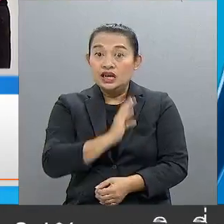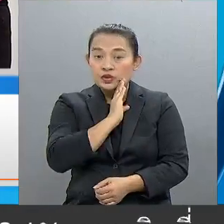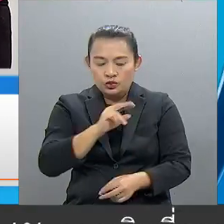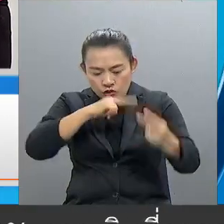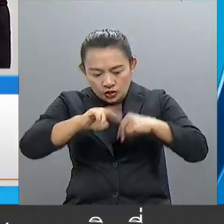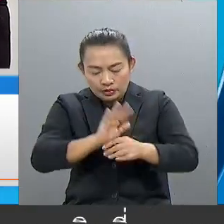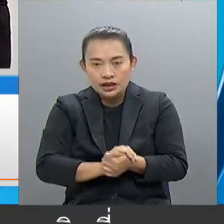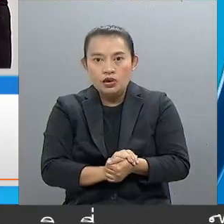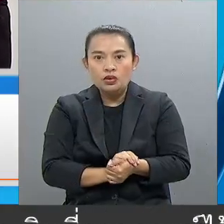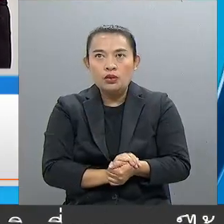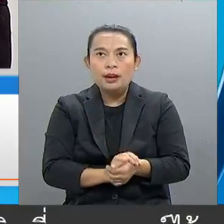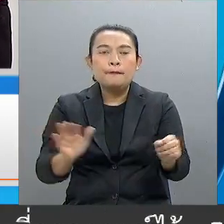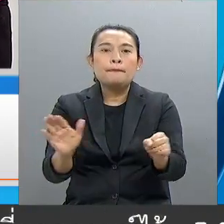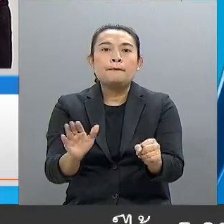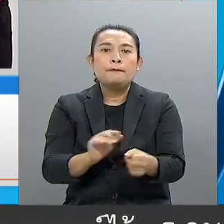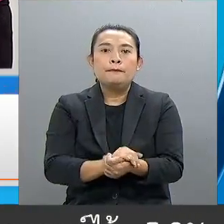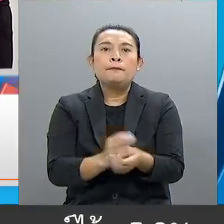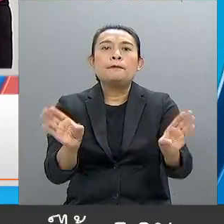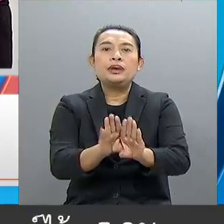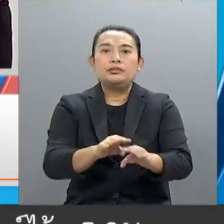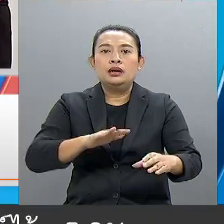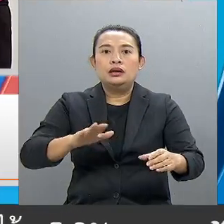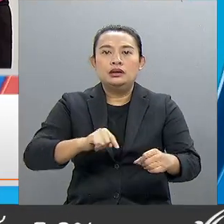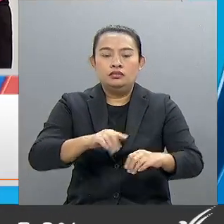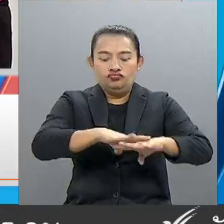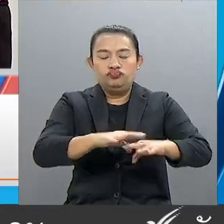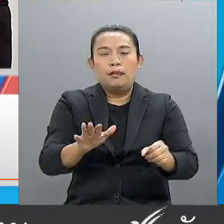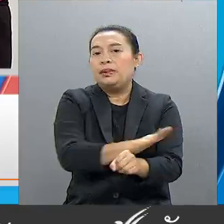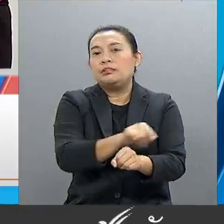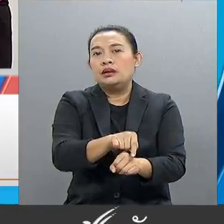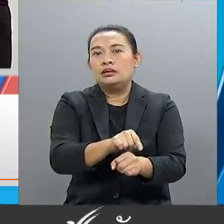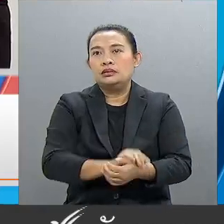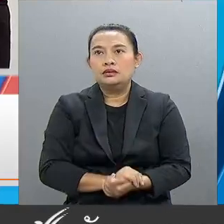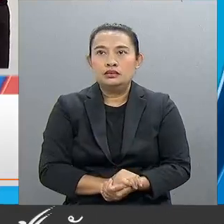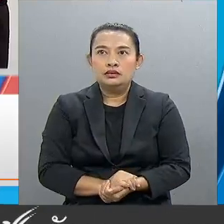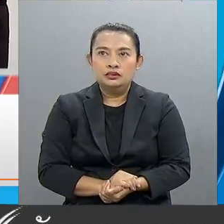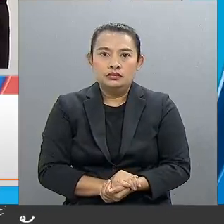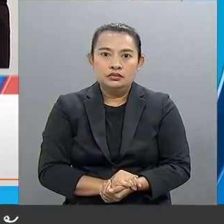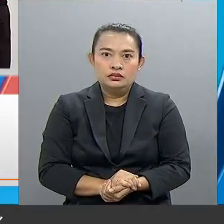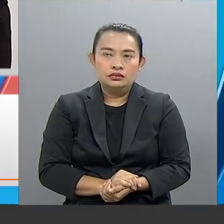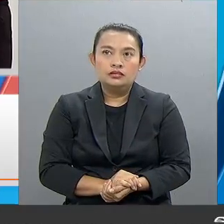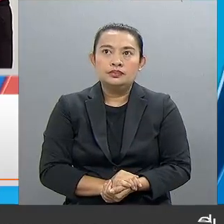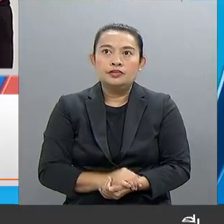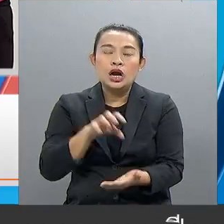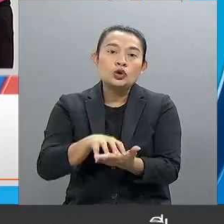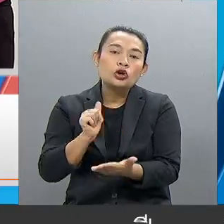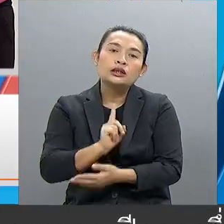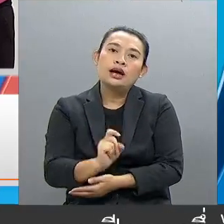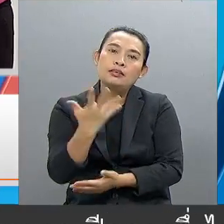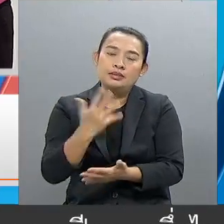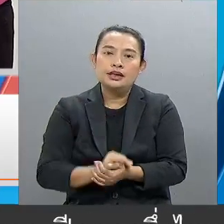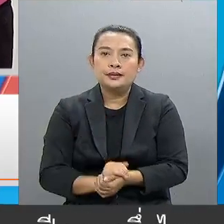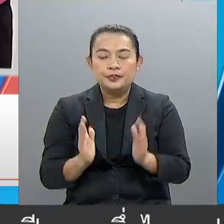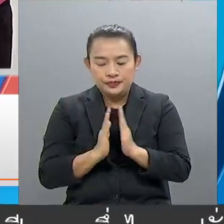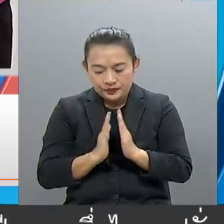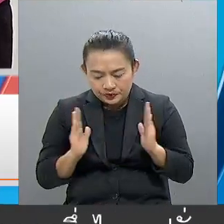นี่ยไม่งั้นก็คนก็เดินตกท่อกันเนี่ยนะคะแล้วก็เกิดบาดเจ็บนี่ยังโชคดีไม่เสียชีวิตเนี่ยนะคะวันนี้ขอบพระคุณข้อมูลนะคะจะได้รู้สิทธิ์